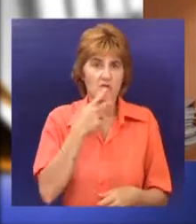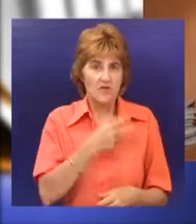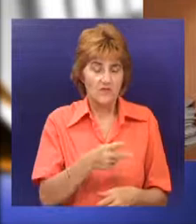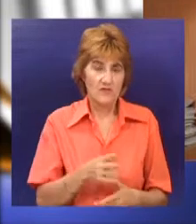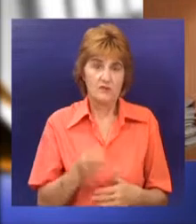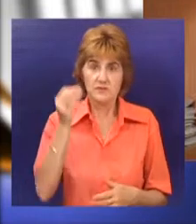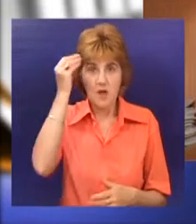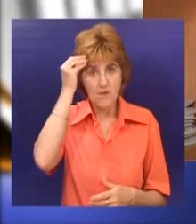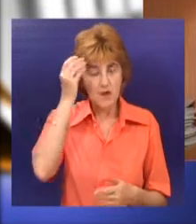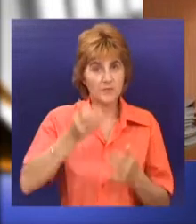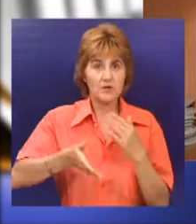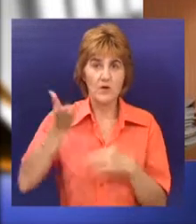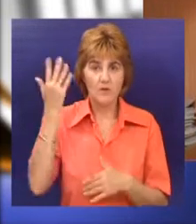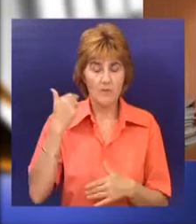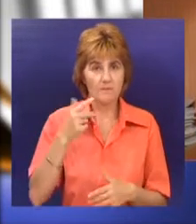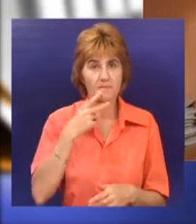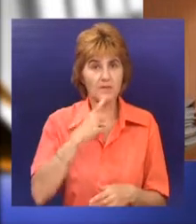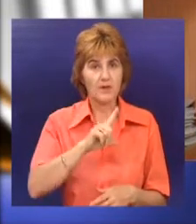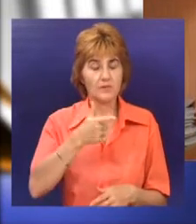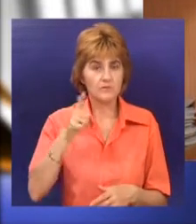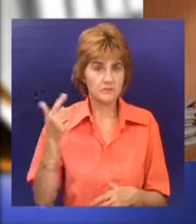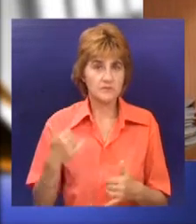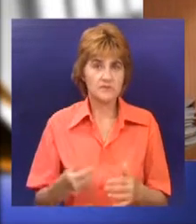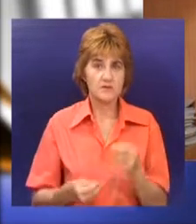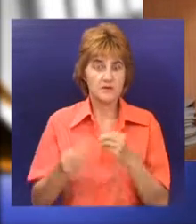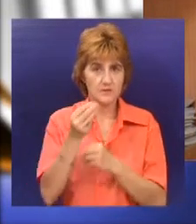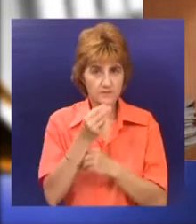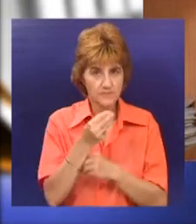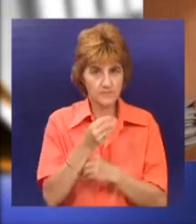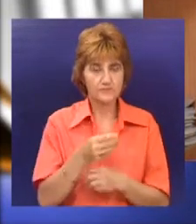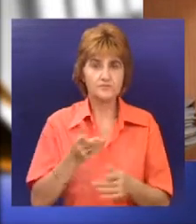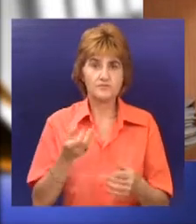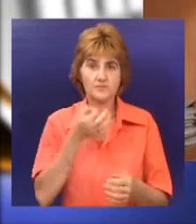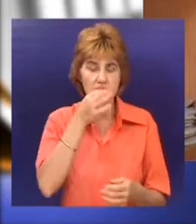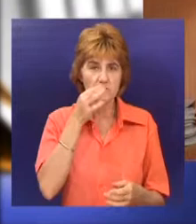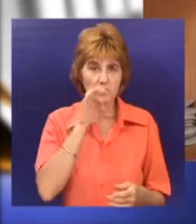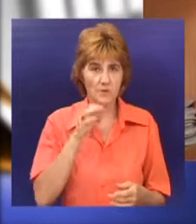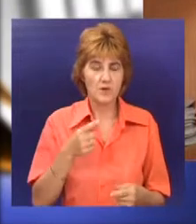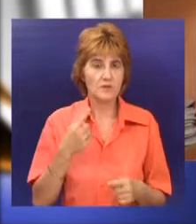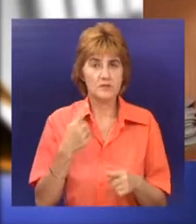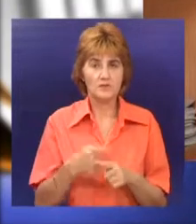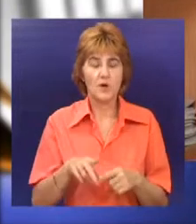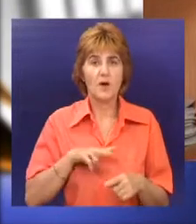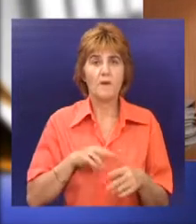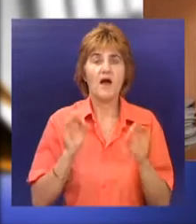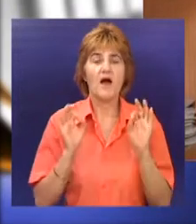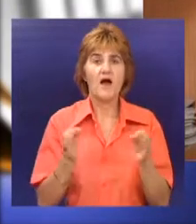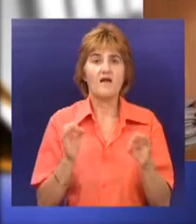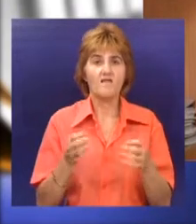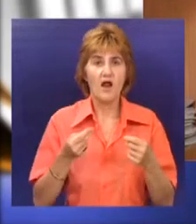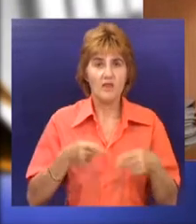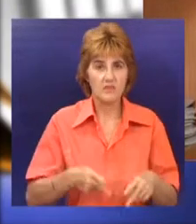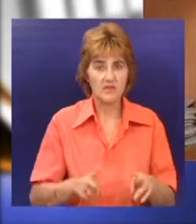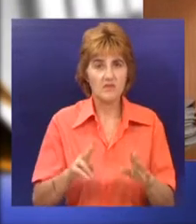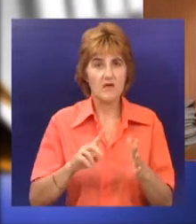što se zaista ne pamti, što je dokaz da u poljoprivrednoj proizvodnji u ovom našem kraju imamo odličan sortiment, imamo kvalitetnu